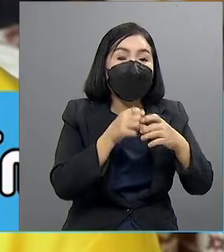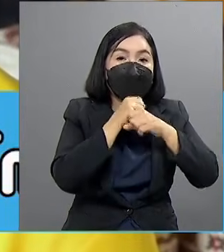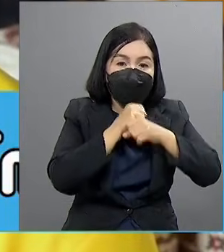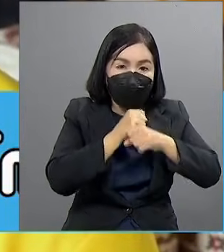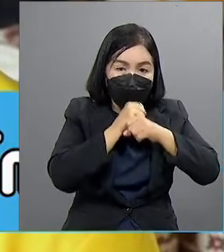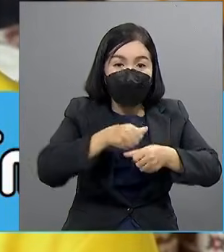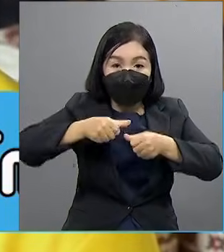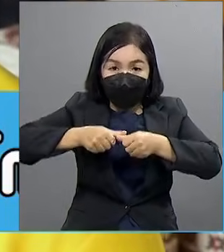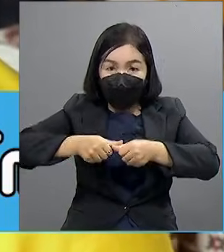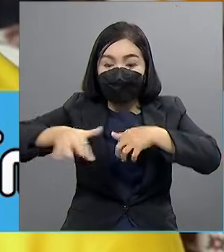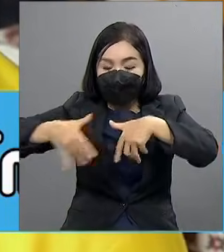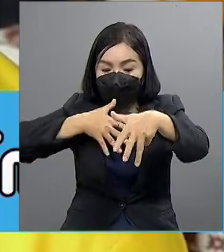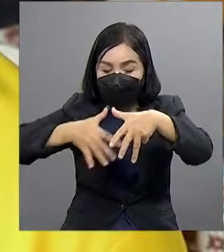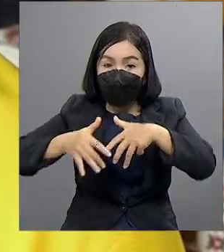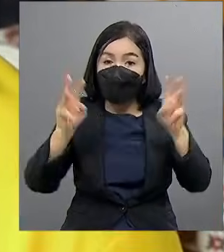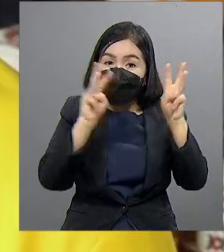ได้มีงานทำ